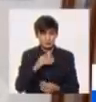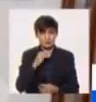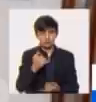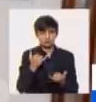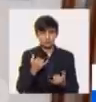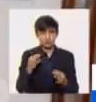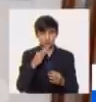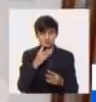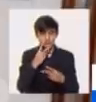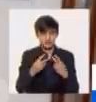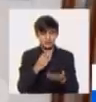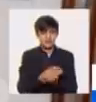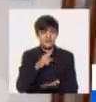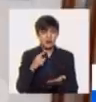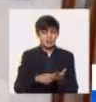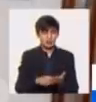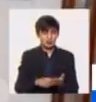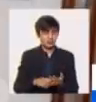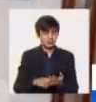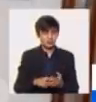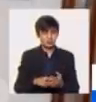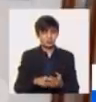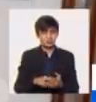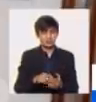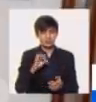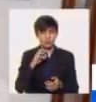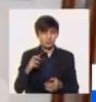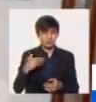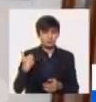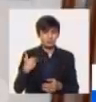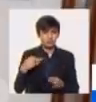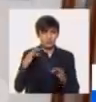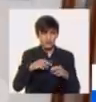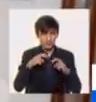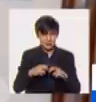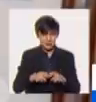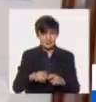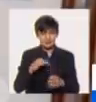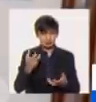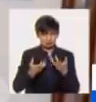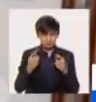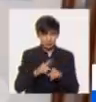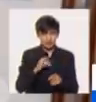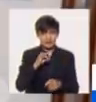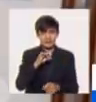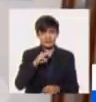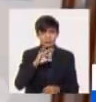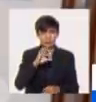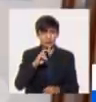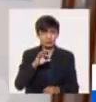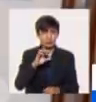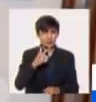сейчас рассматриваются вопросы об иммуноферментном исследовании, формировании иммуноглобулинов